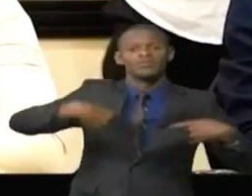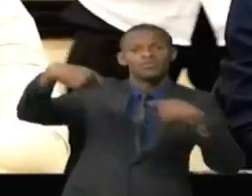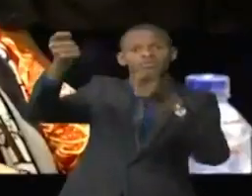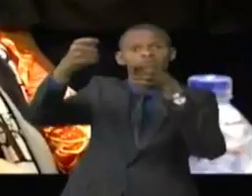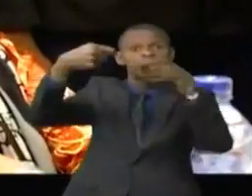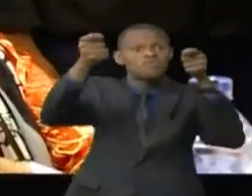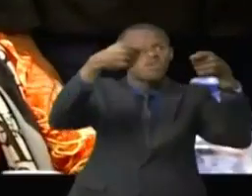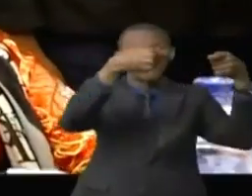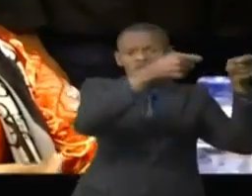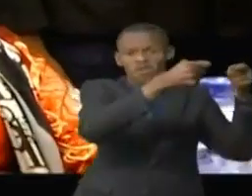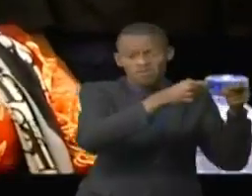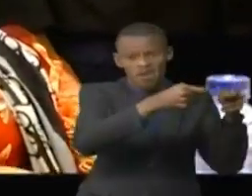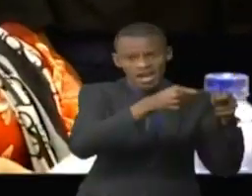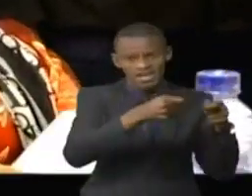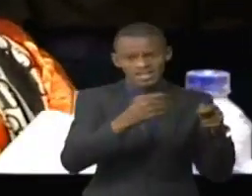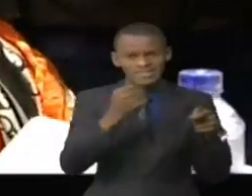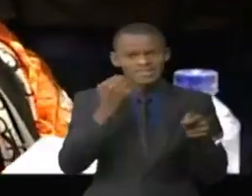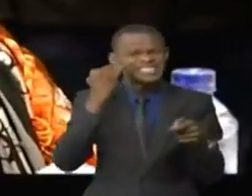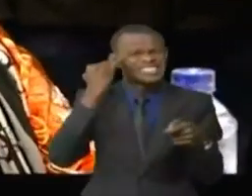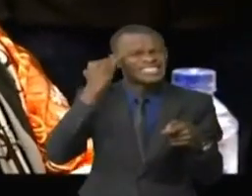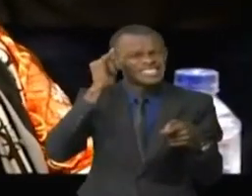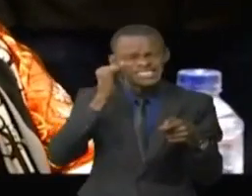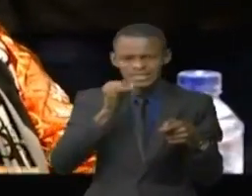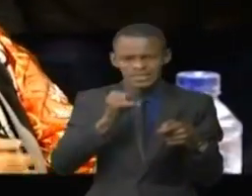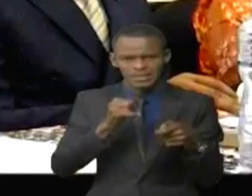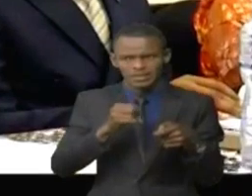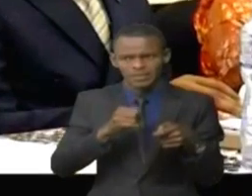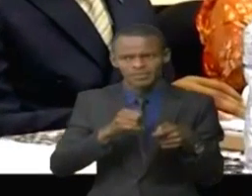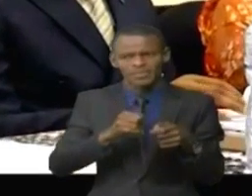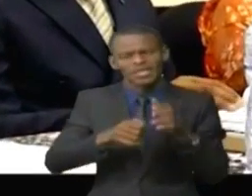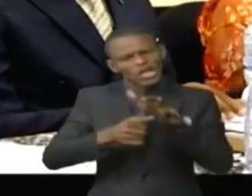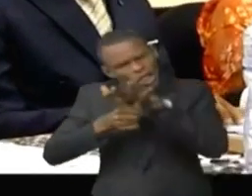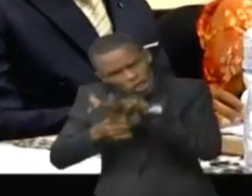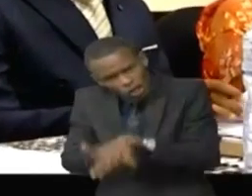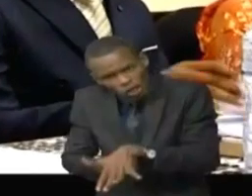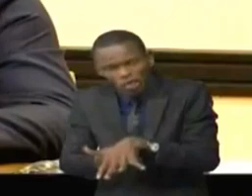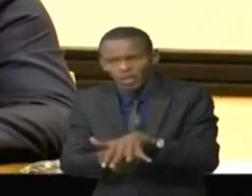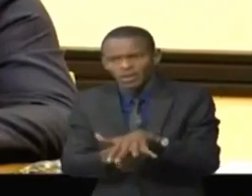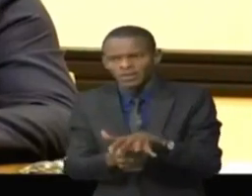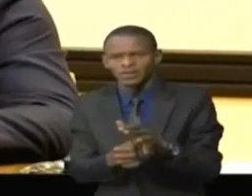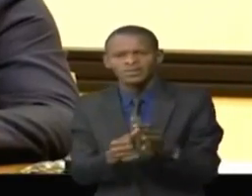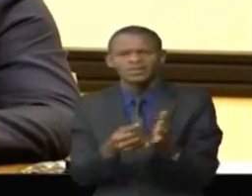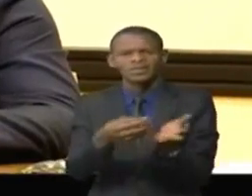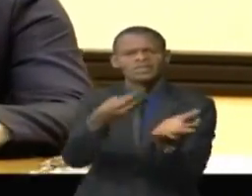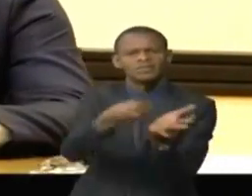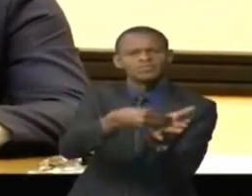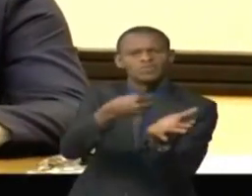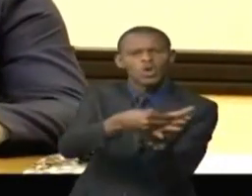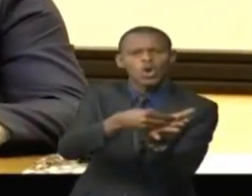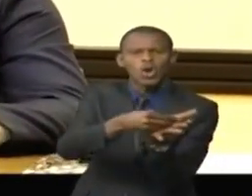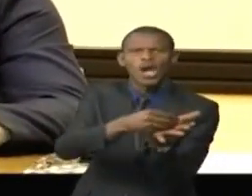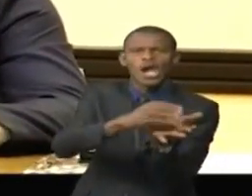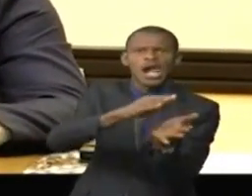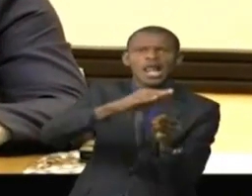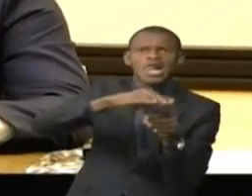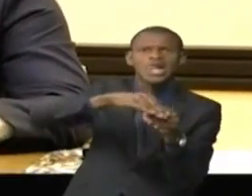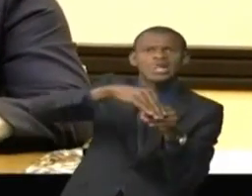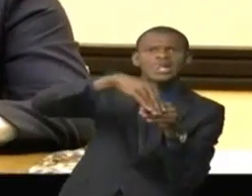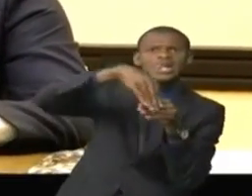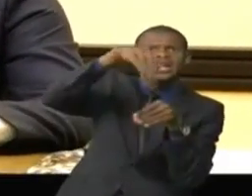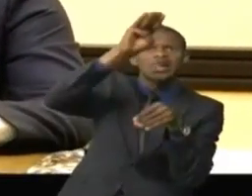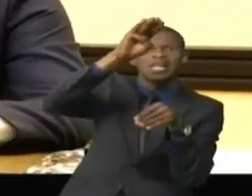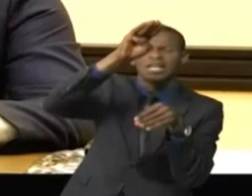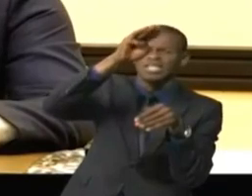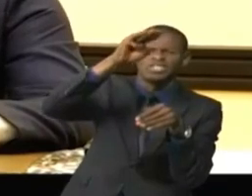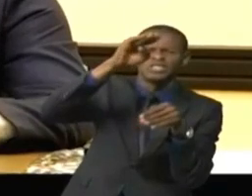valeur fauve des produits agricoles destinés à l'exportation. Donc ce taux-là, ils estiment que c'est trop élevé. Il y a quelque chose de très important que